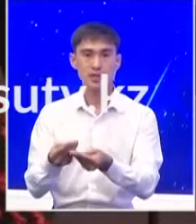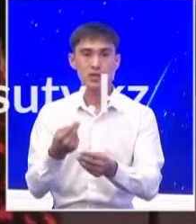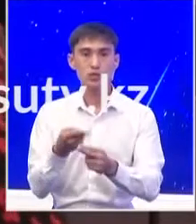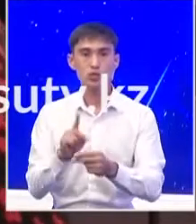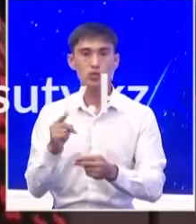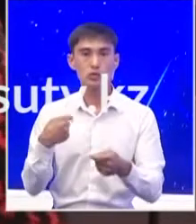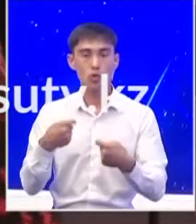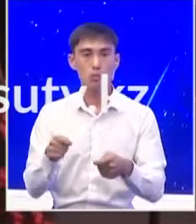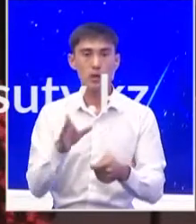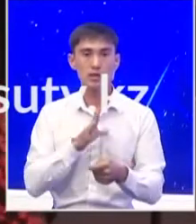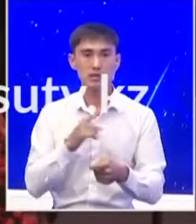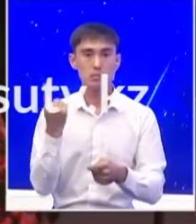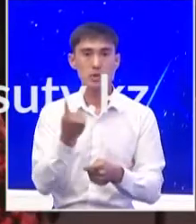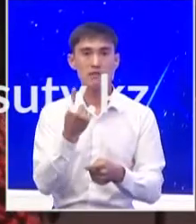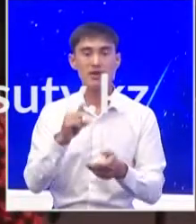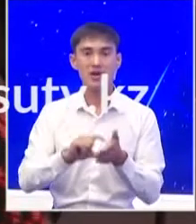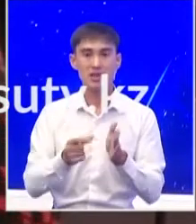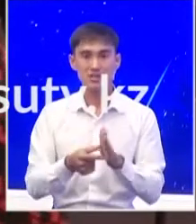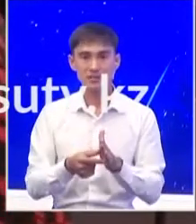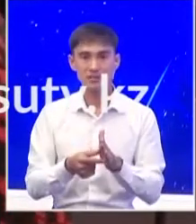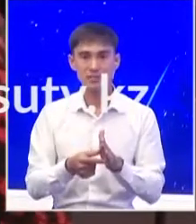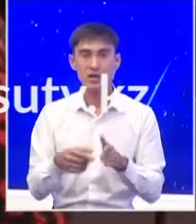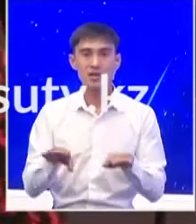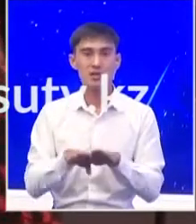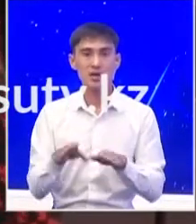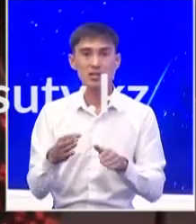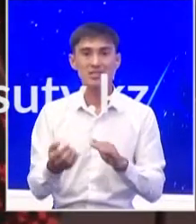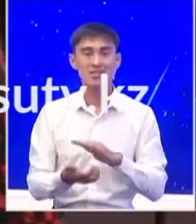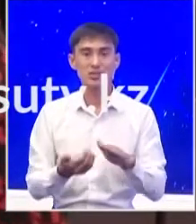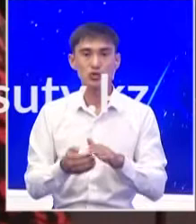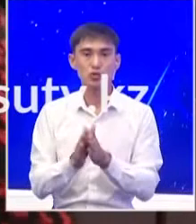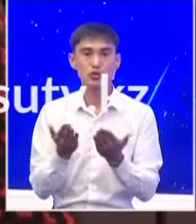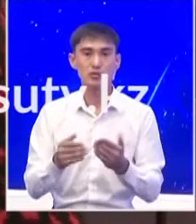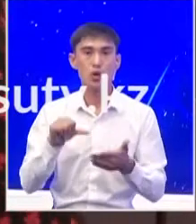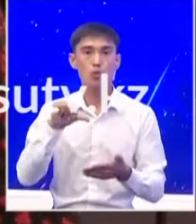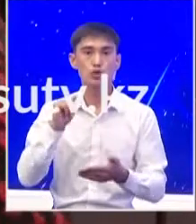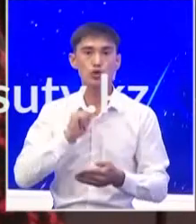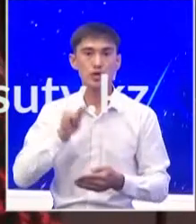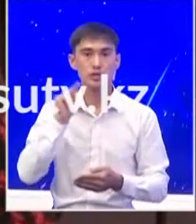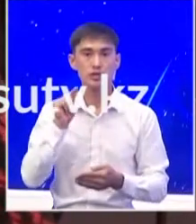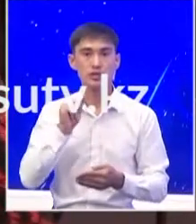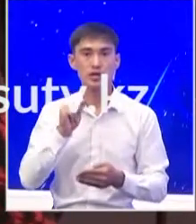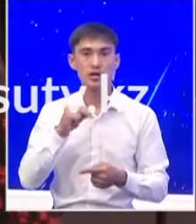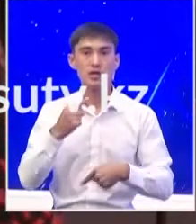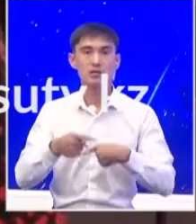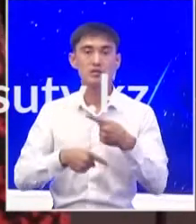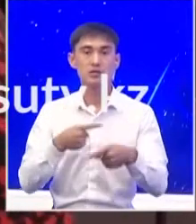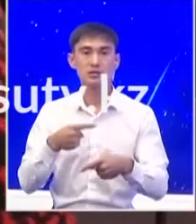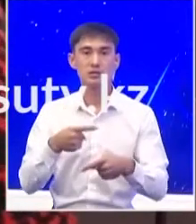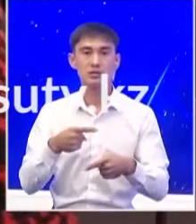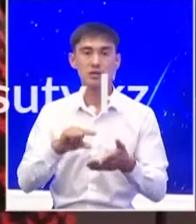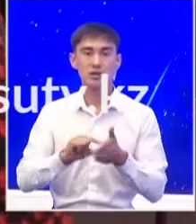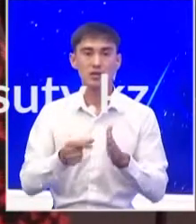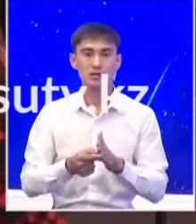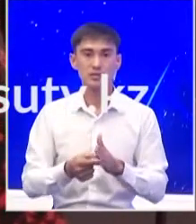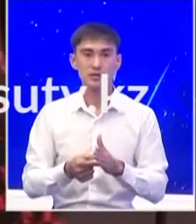Это учебники для первых классов, а также недостающие учебники для учащихся вторых, 11 классов. А то,